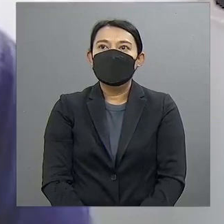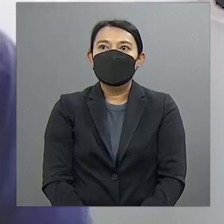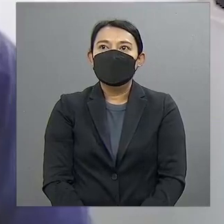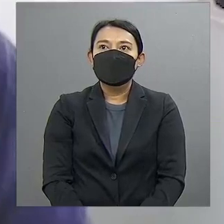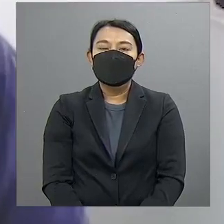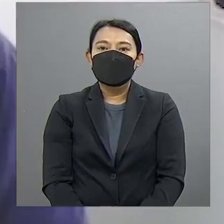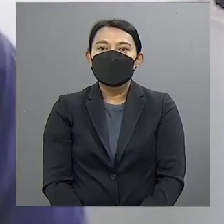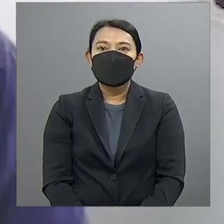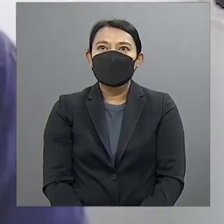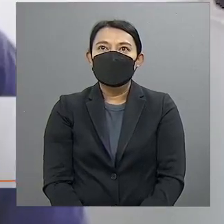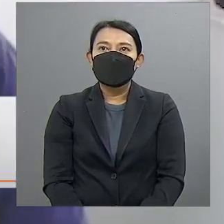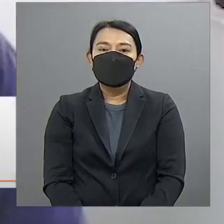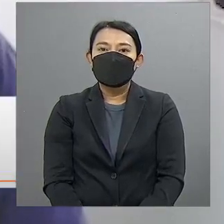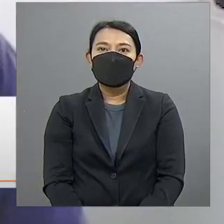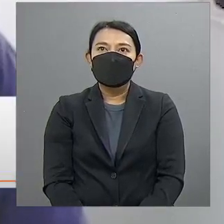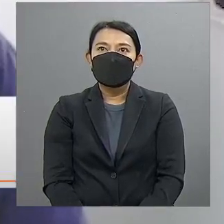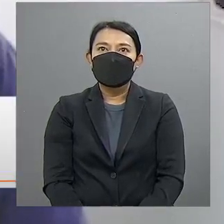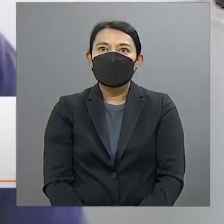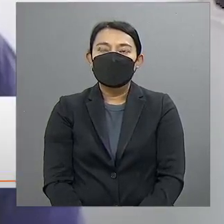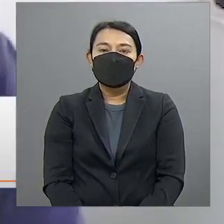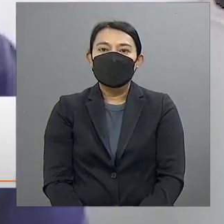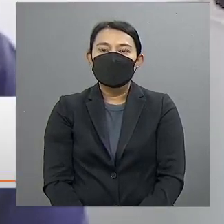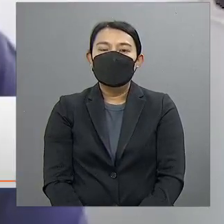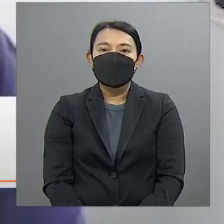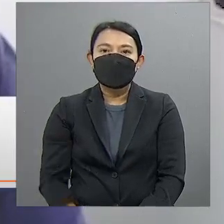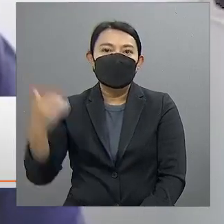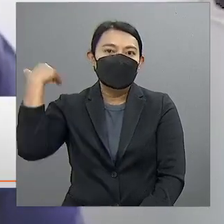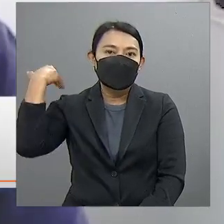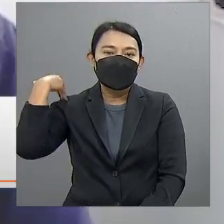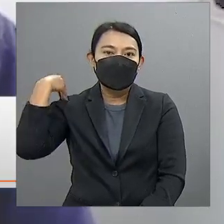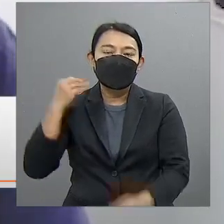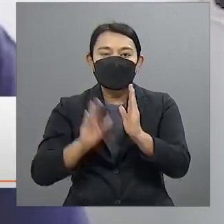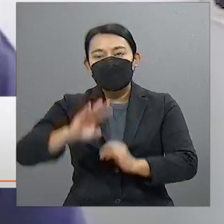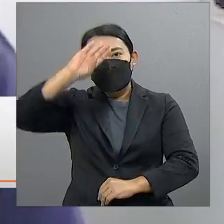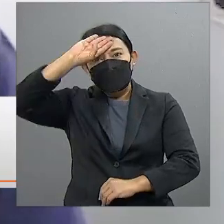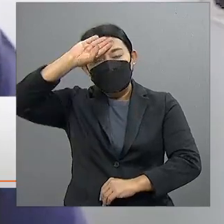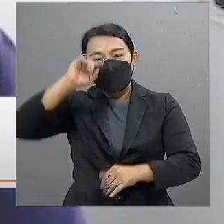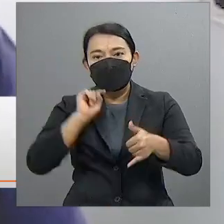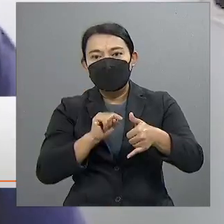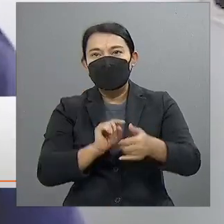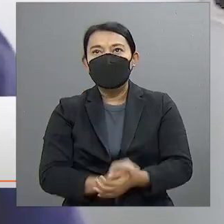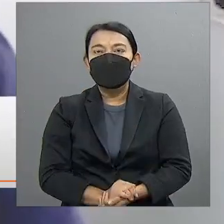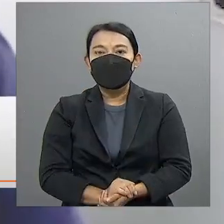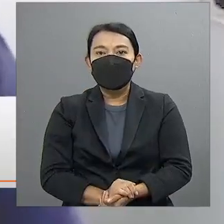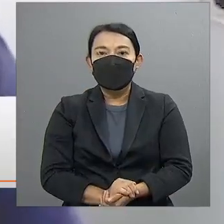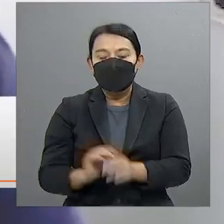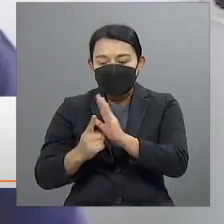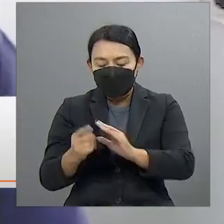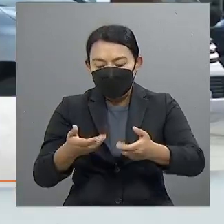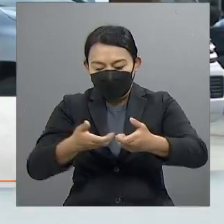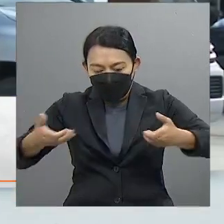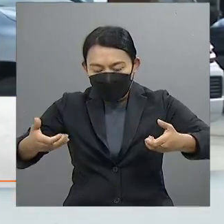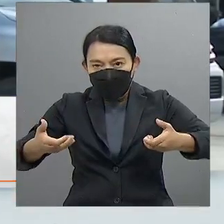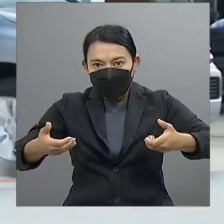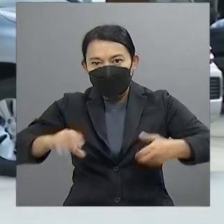ถ้าเกิดโรงงานทราบนะครับว่ามีผู้ป่วยนะครับดับแรกเลยก็คือเรื่องของการคัดกรองหรือการแยกนะครับผู้ป่วยหรือผู้